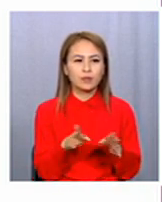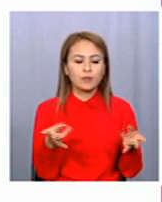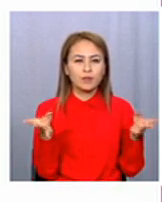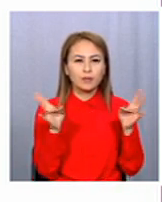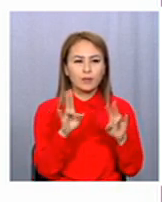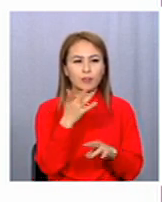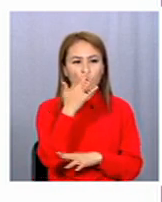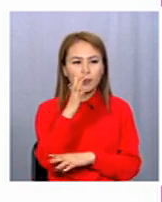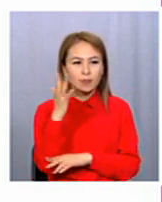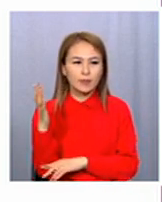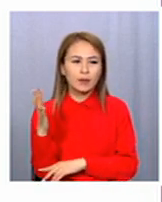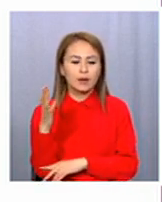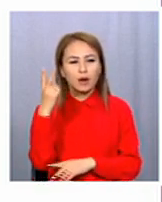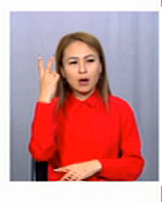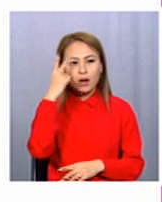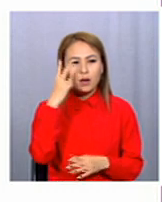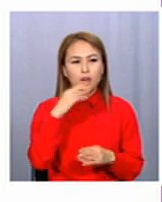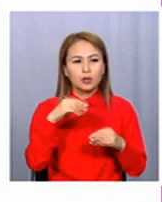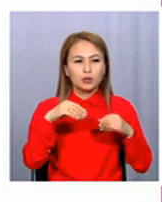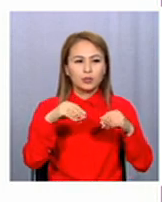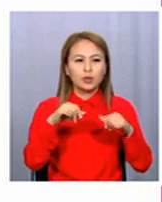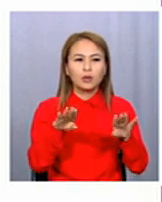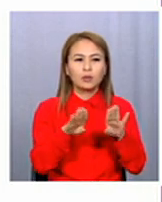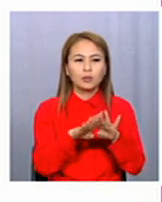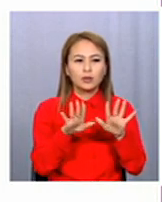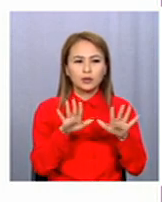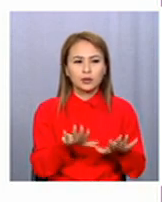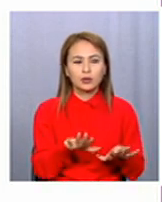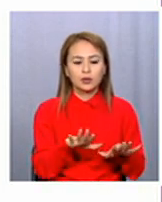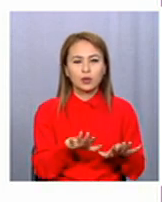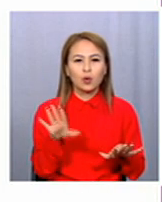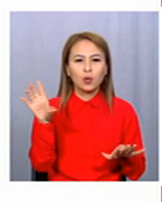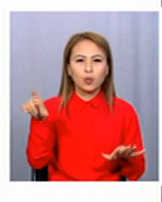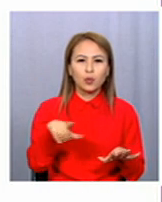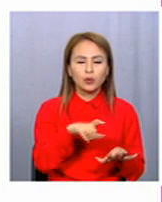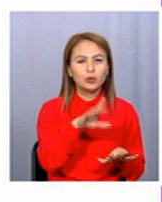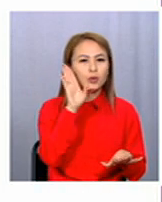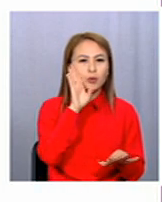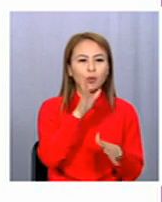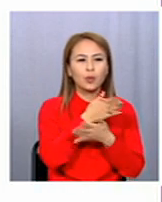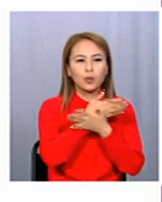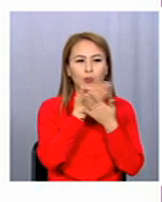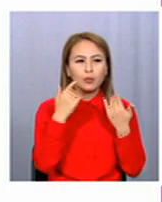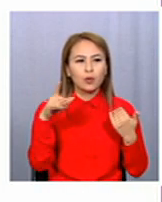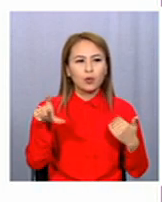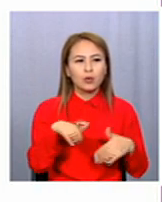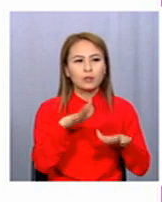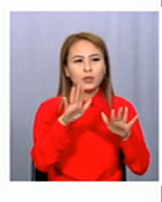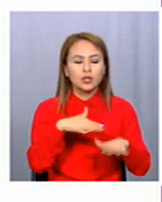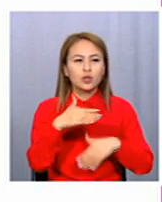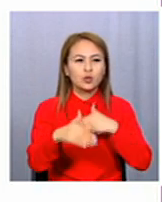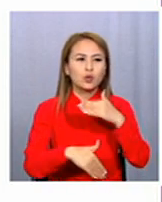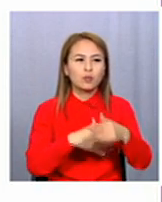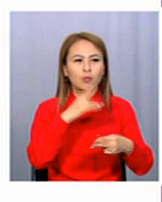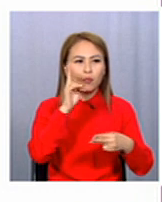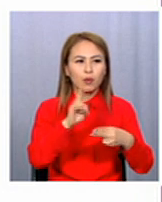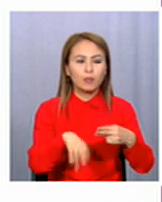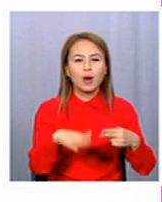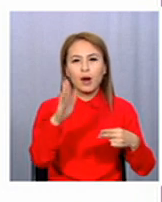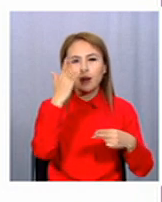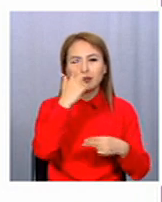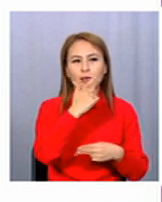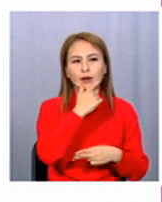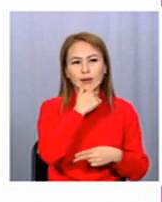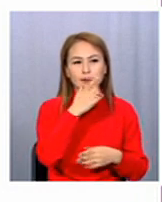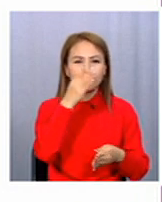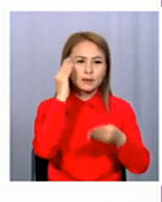орманды. Қара топырақты құйқалы жер. Көлде көп. Көл бетінде шомылып болып, айныға қаран,